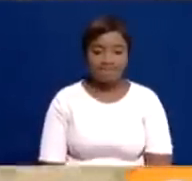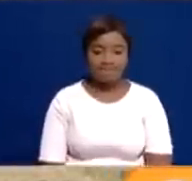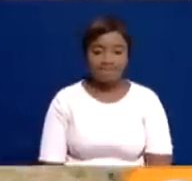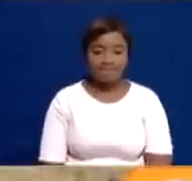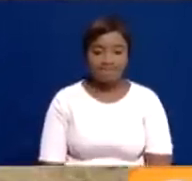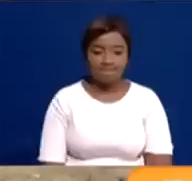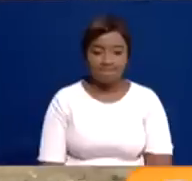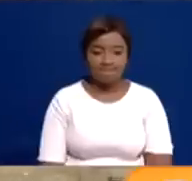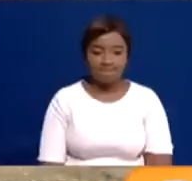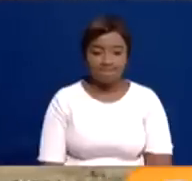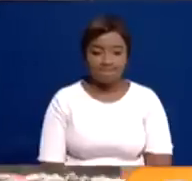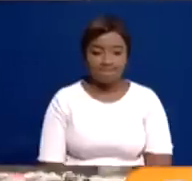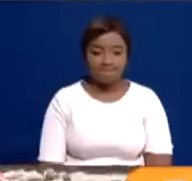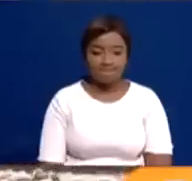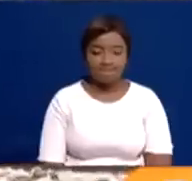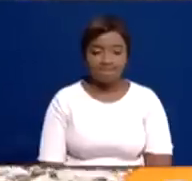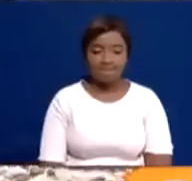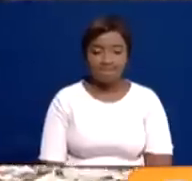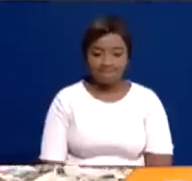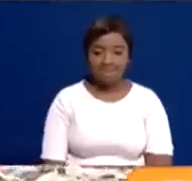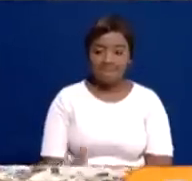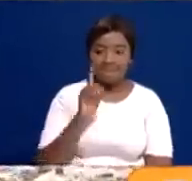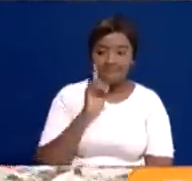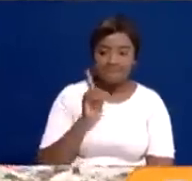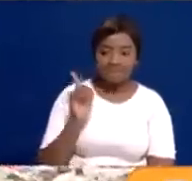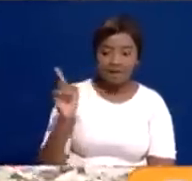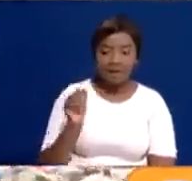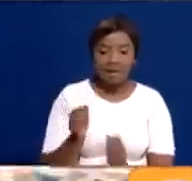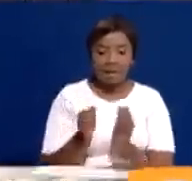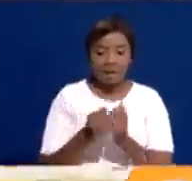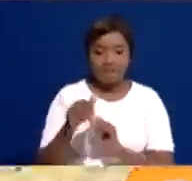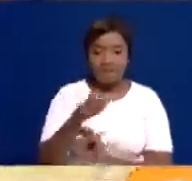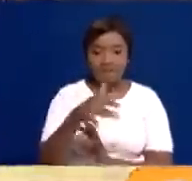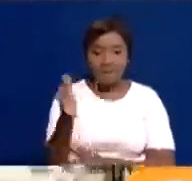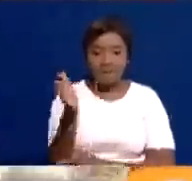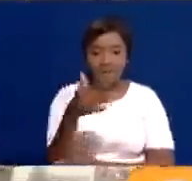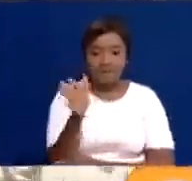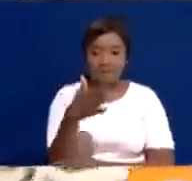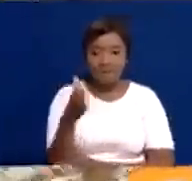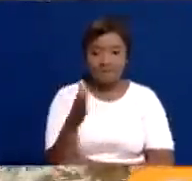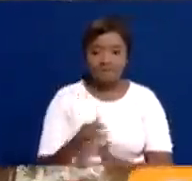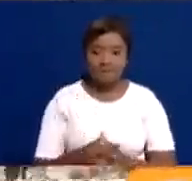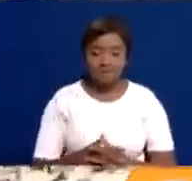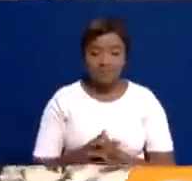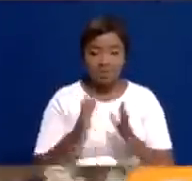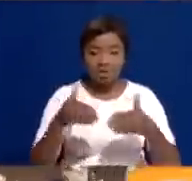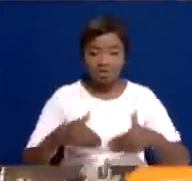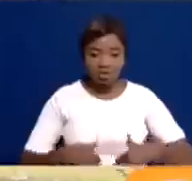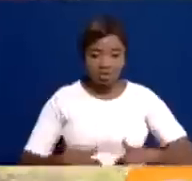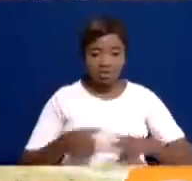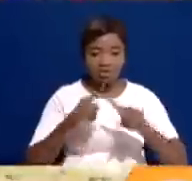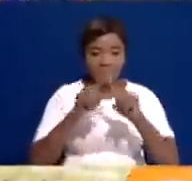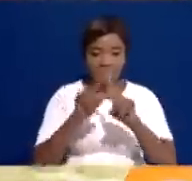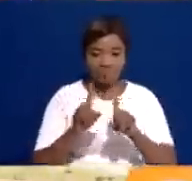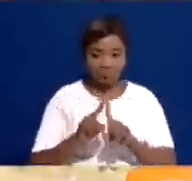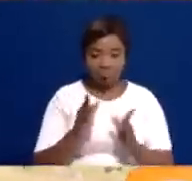Sauti za vitoa machozi zilisheheni katika uwanja wa Jacaranda, eneo la Embakasi. Vijana waliopanga kukutana